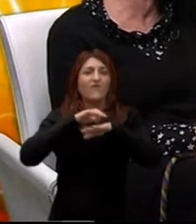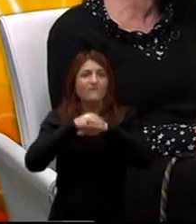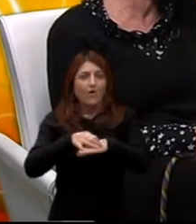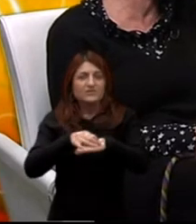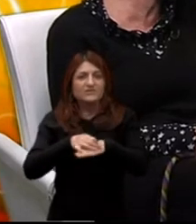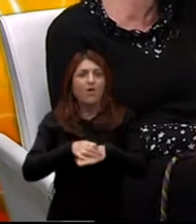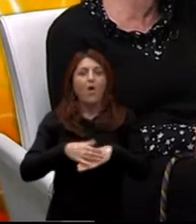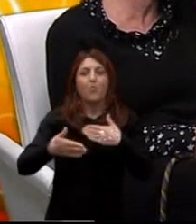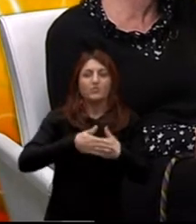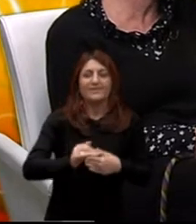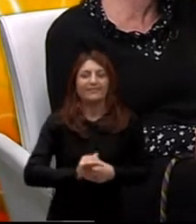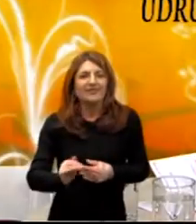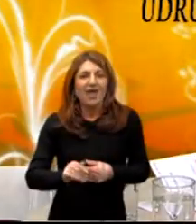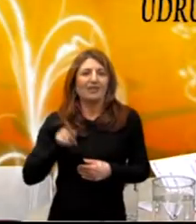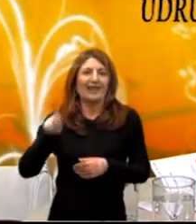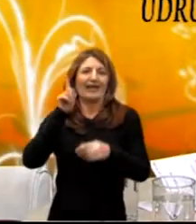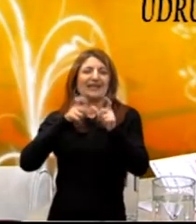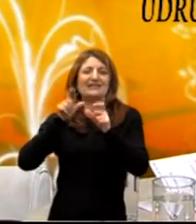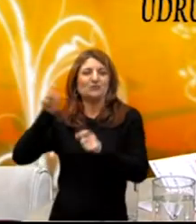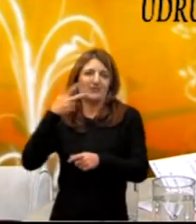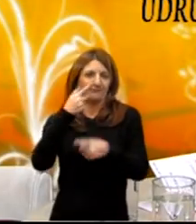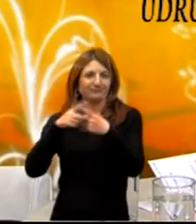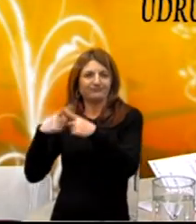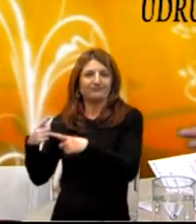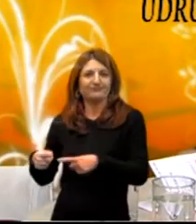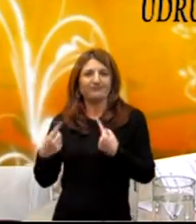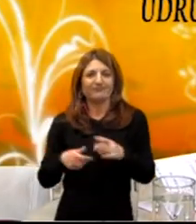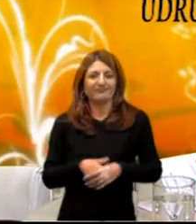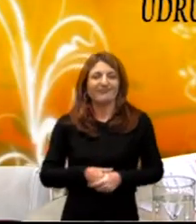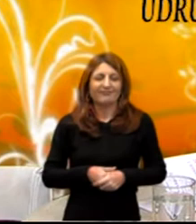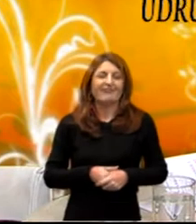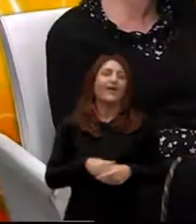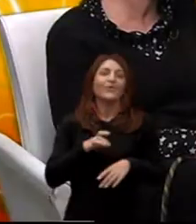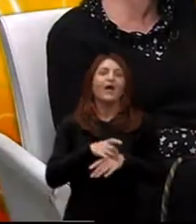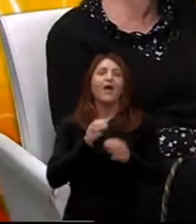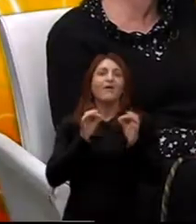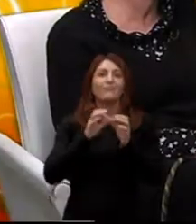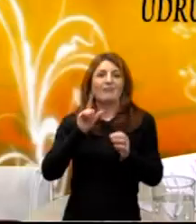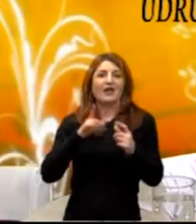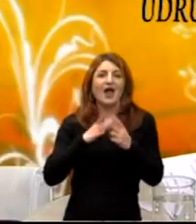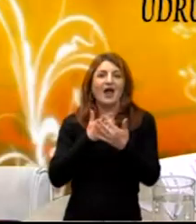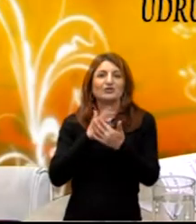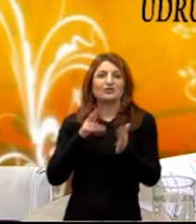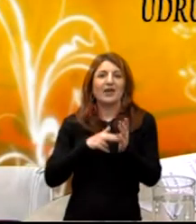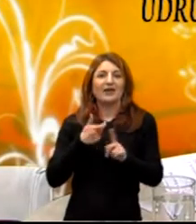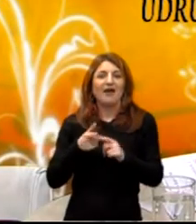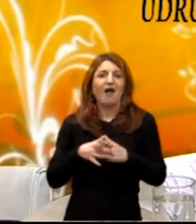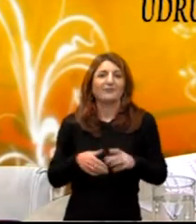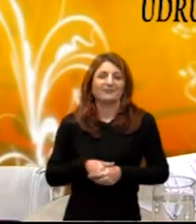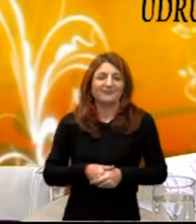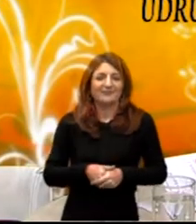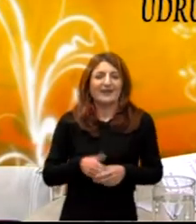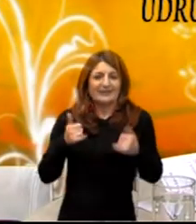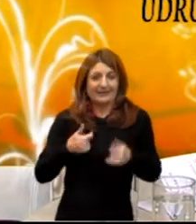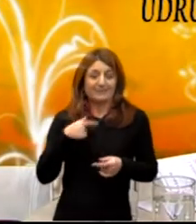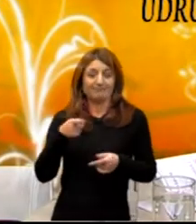instituciji. Dobro. Evo, doktorice Purgar, doktorice Blaženka. Samo Blaženka. Da, Blaženka. Mi bi ipak smo napravili jedan